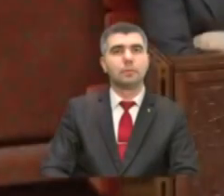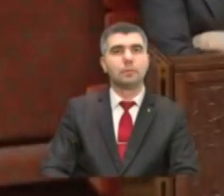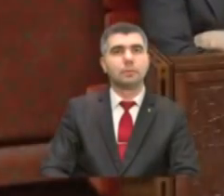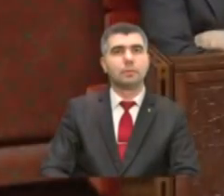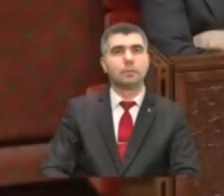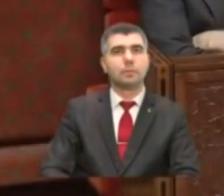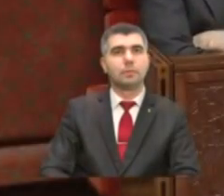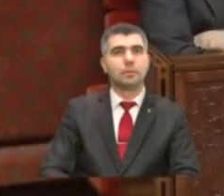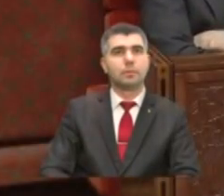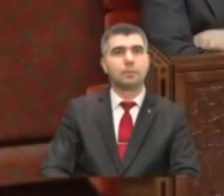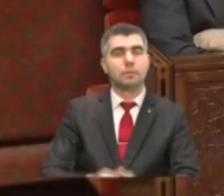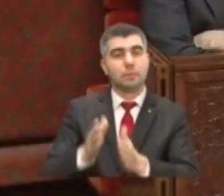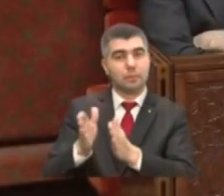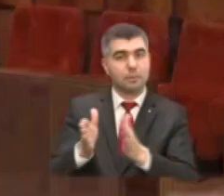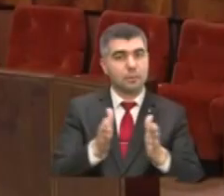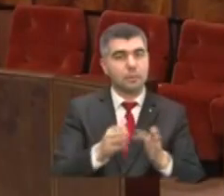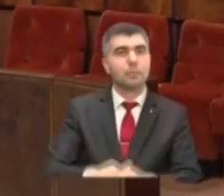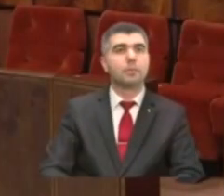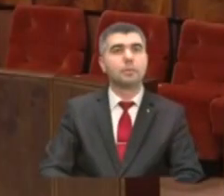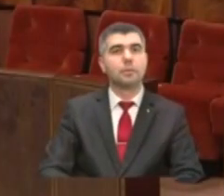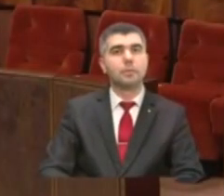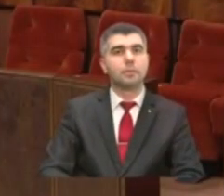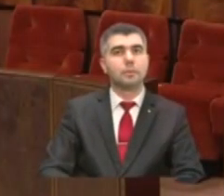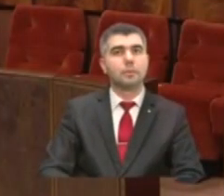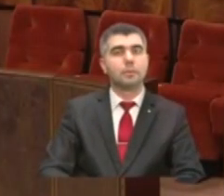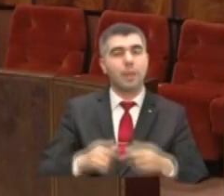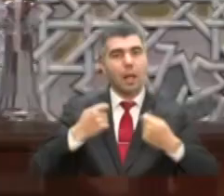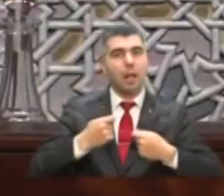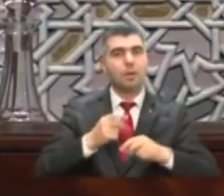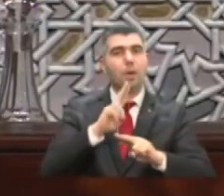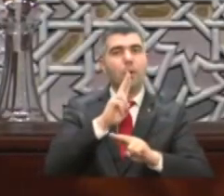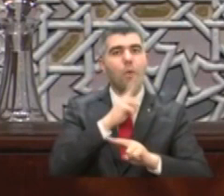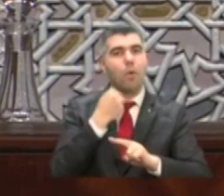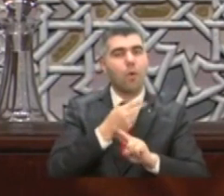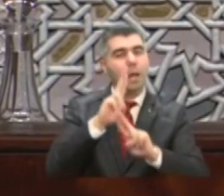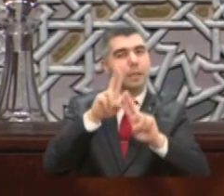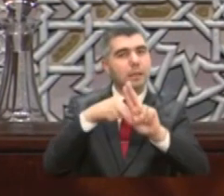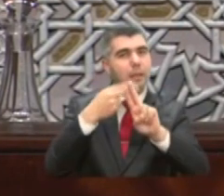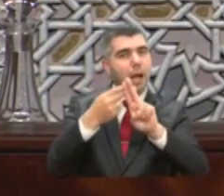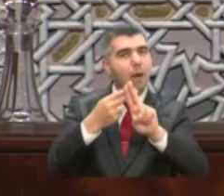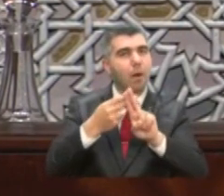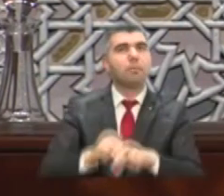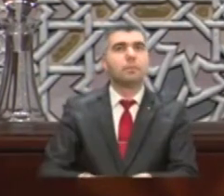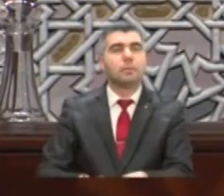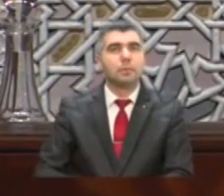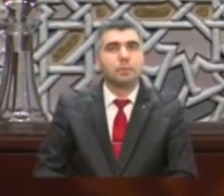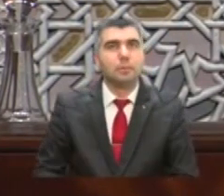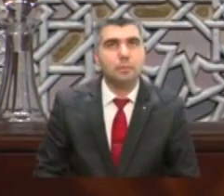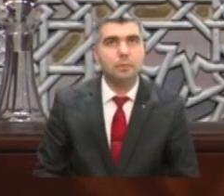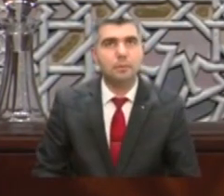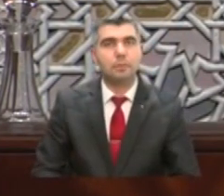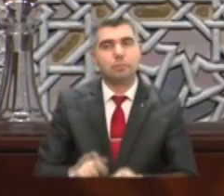شكرا للسيد النائب. سيد رئيس الحكومة، لكم الكلمة للرد على